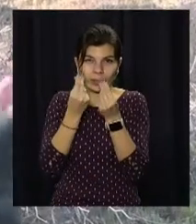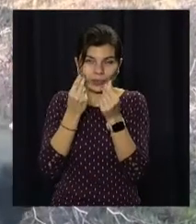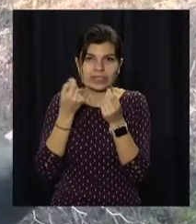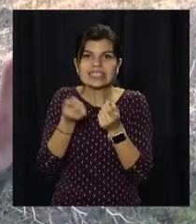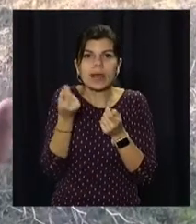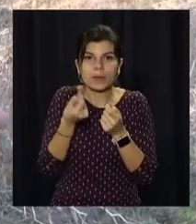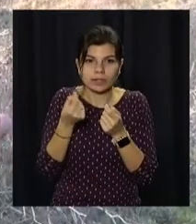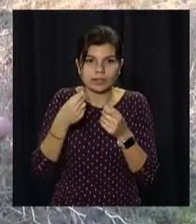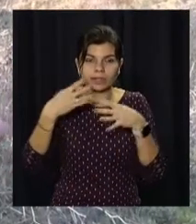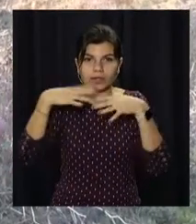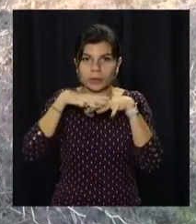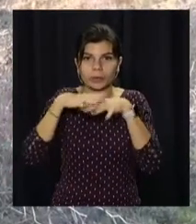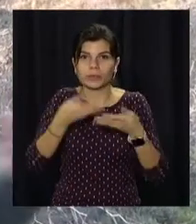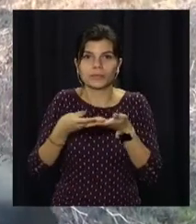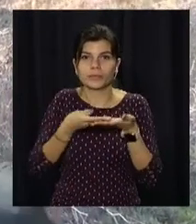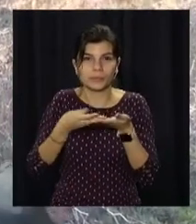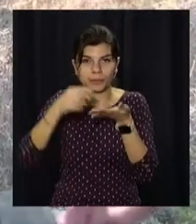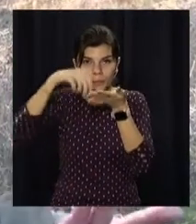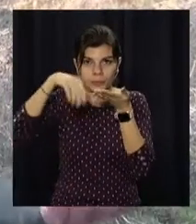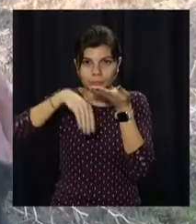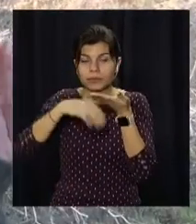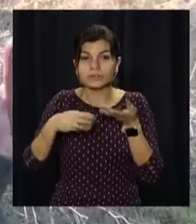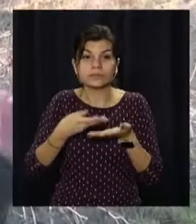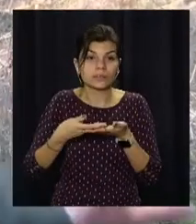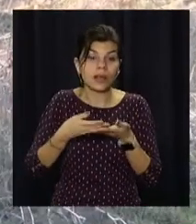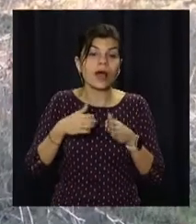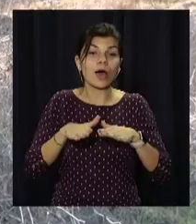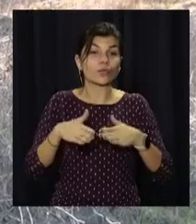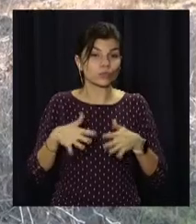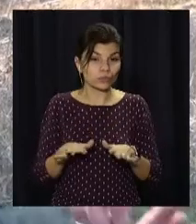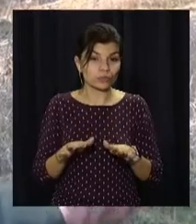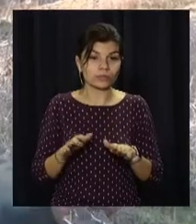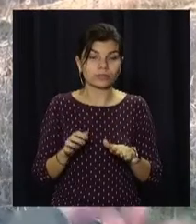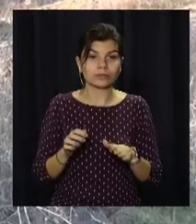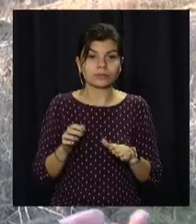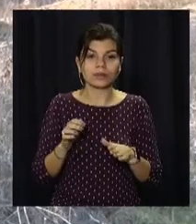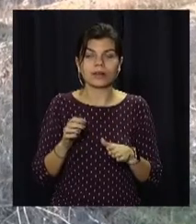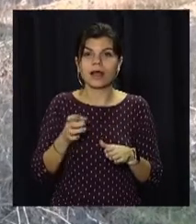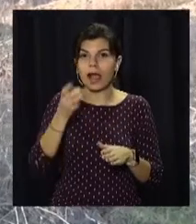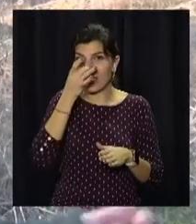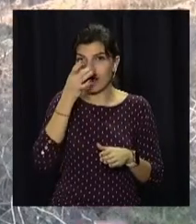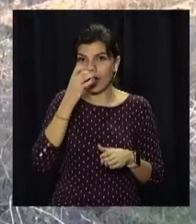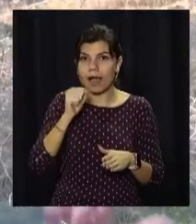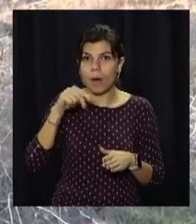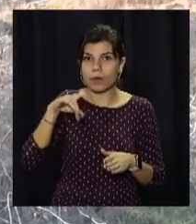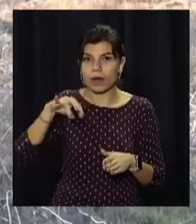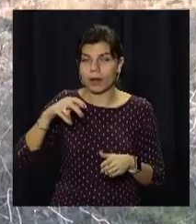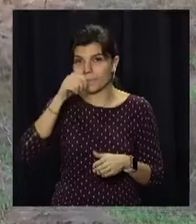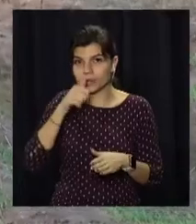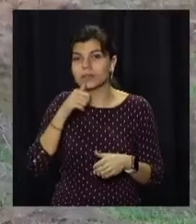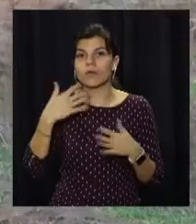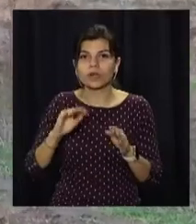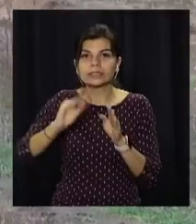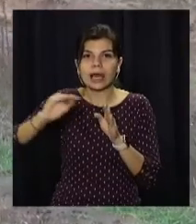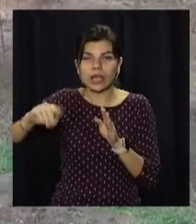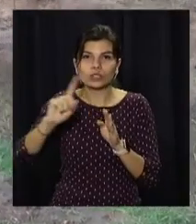на решето их пересеваем. А уже в апрелі місяці ми сіємо питомник.